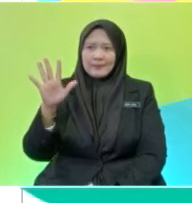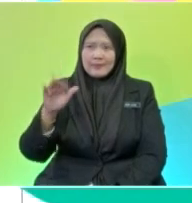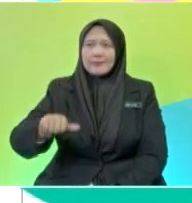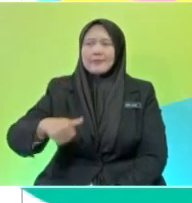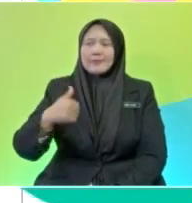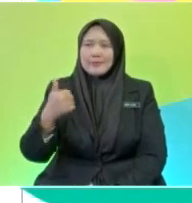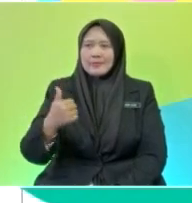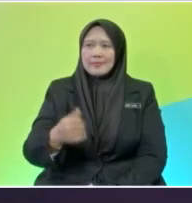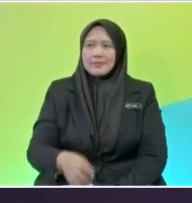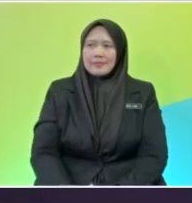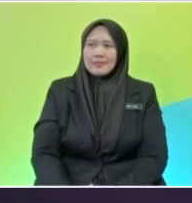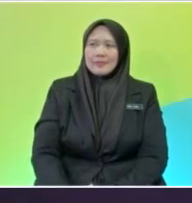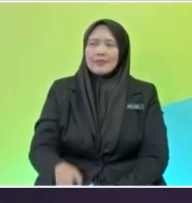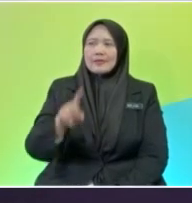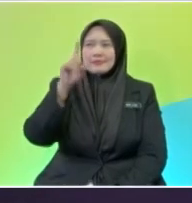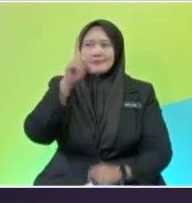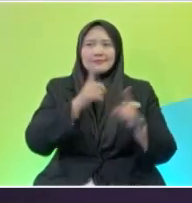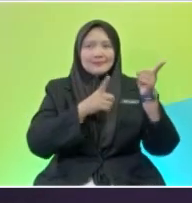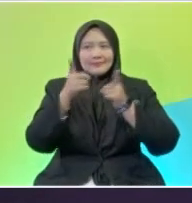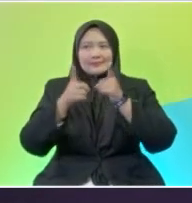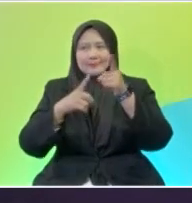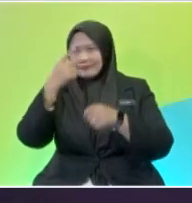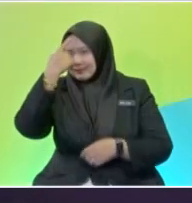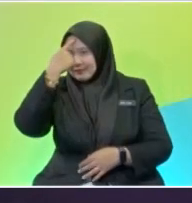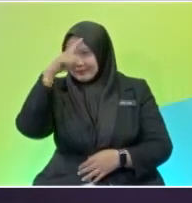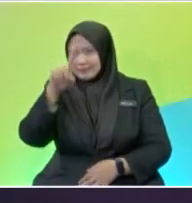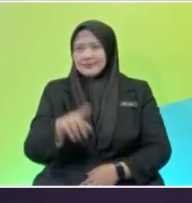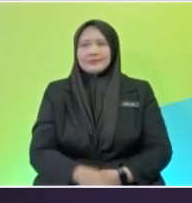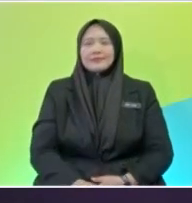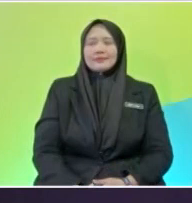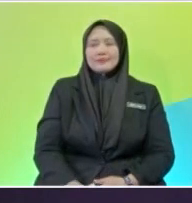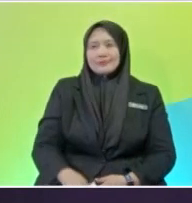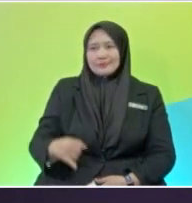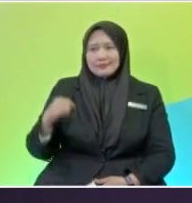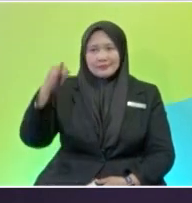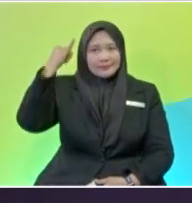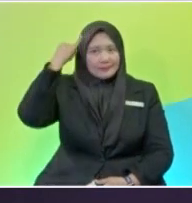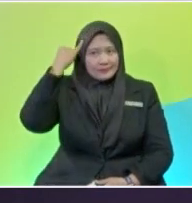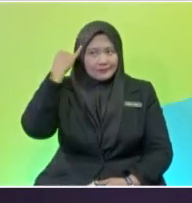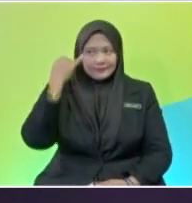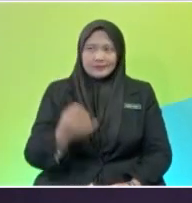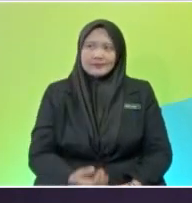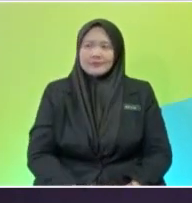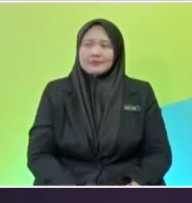satu bintang untuk adik IUD satu bintang hati